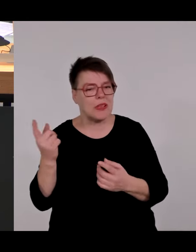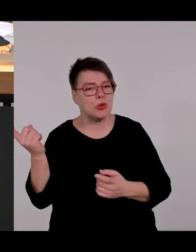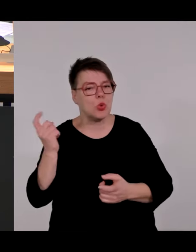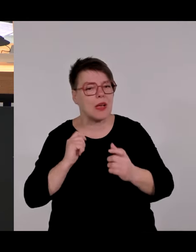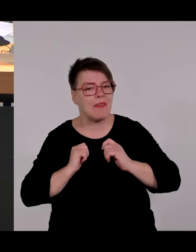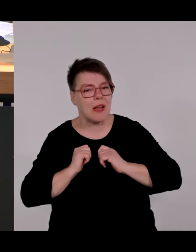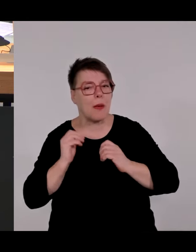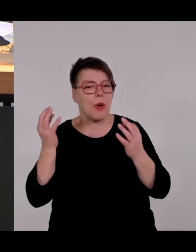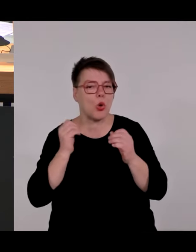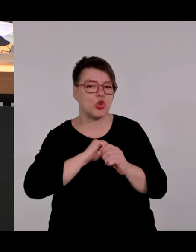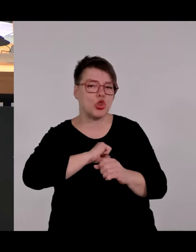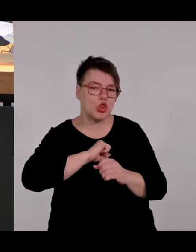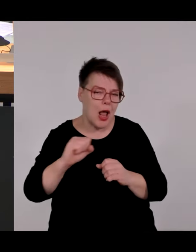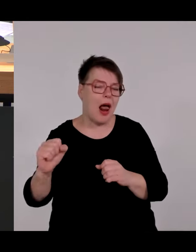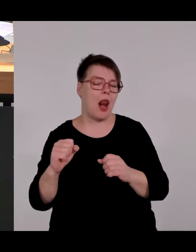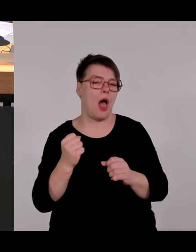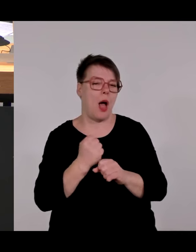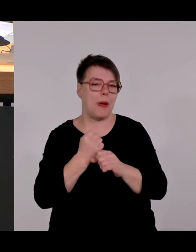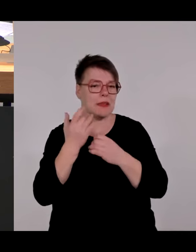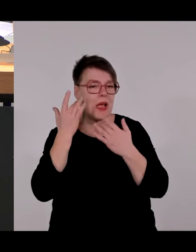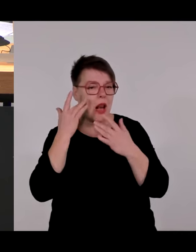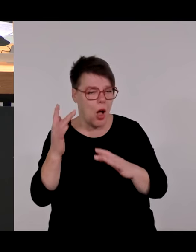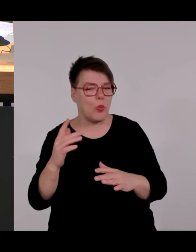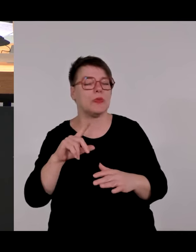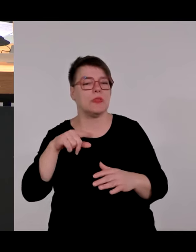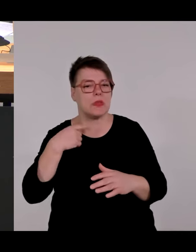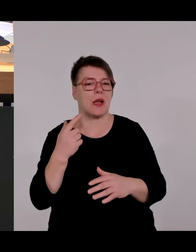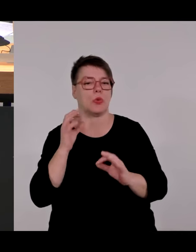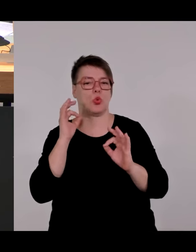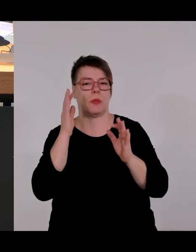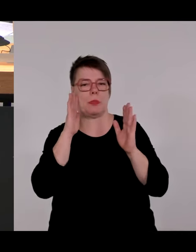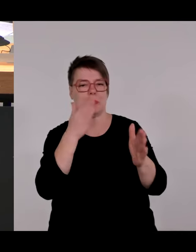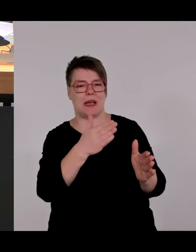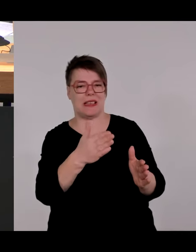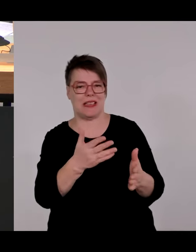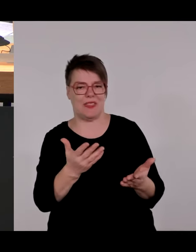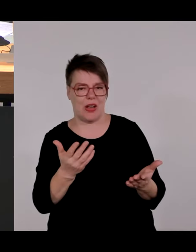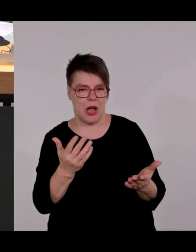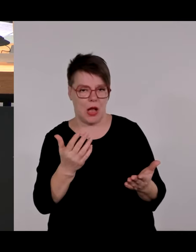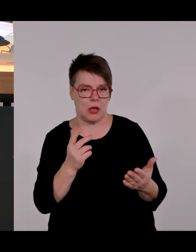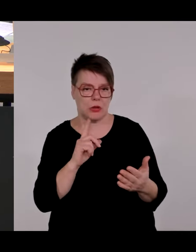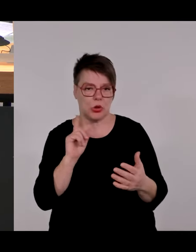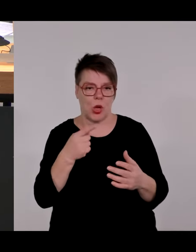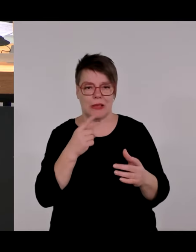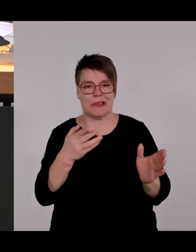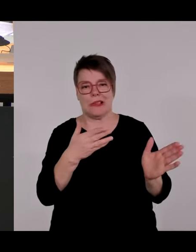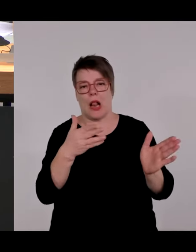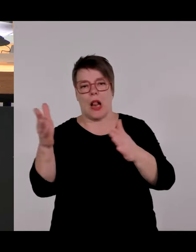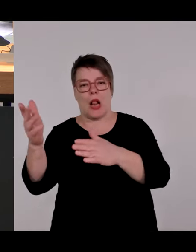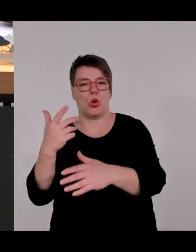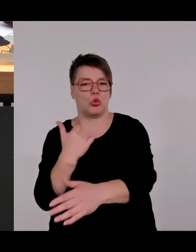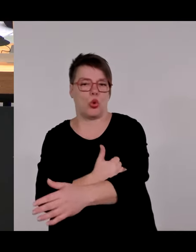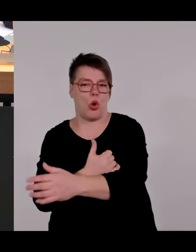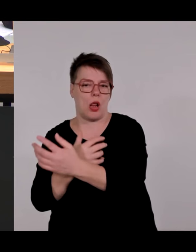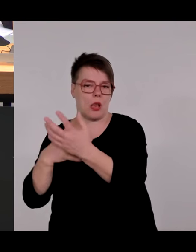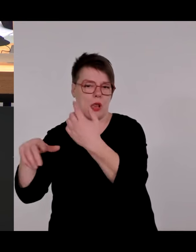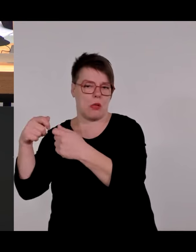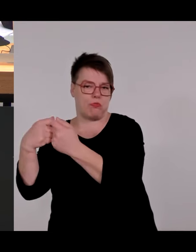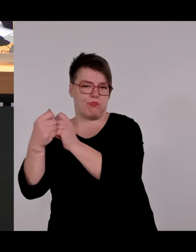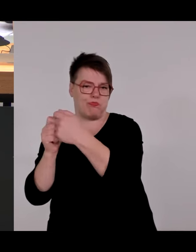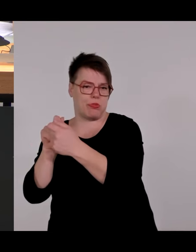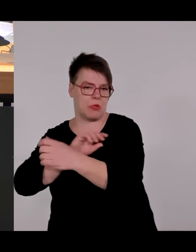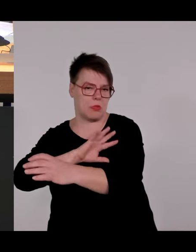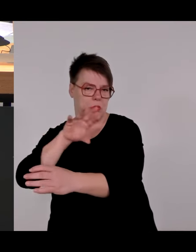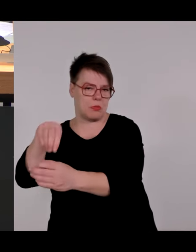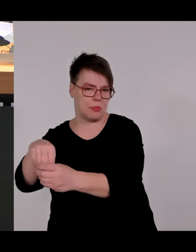sozialen Versorgung der Menschen gibt, vor allem die auf der Straße leben, dass hier mehr getan werden muss und dass auch das Sicherheitsgefühl